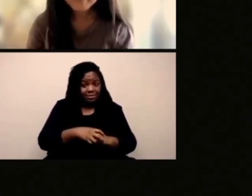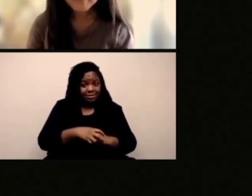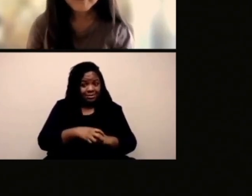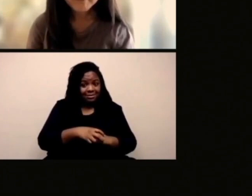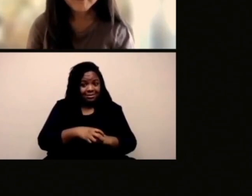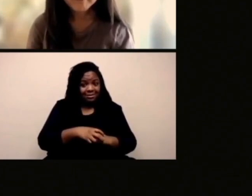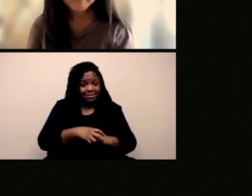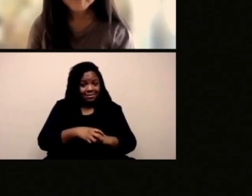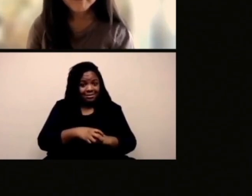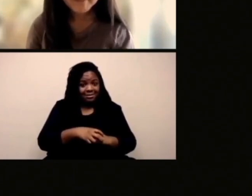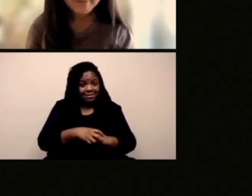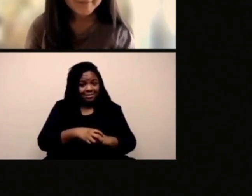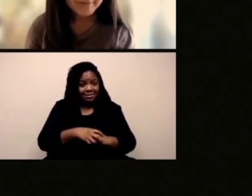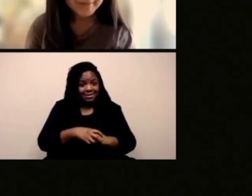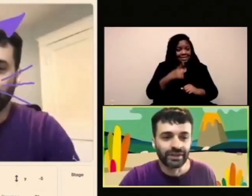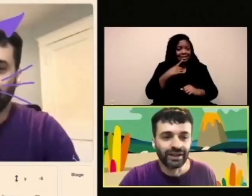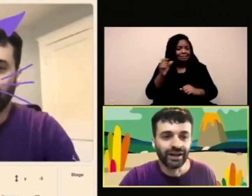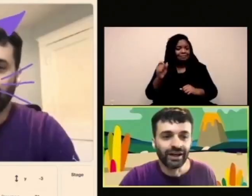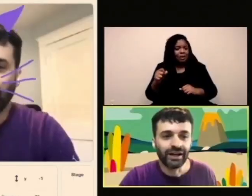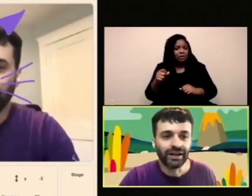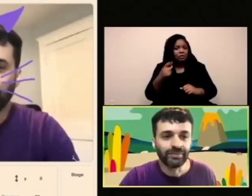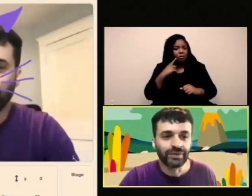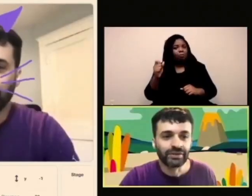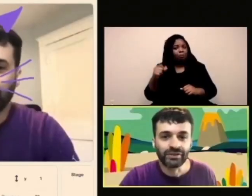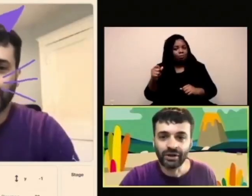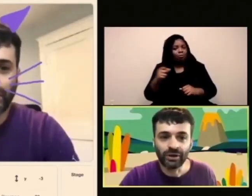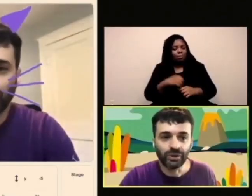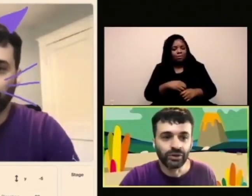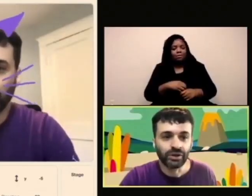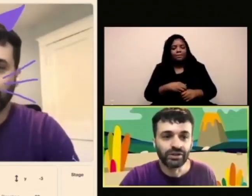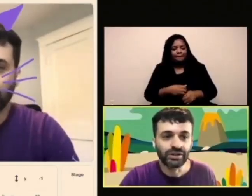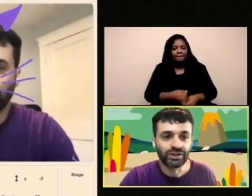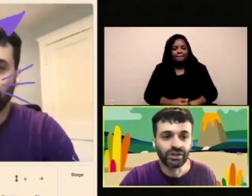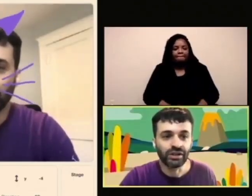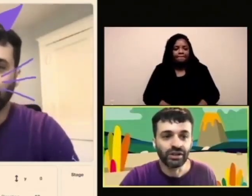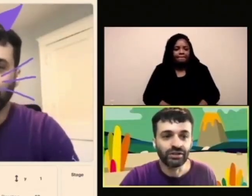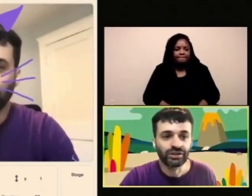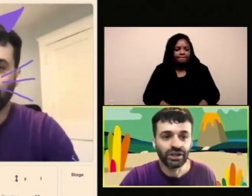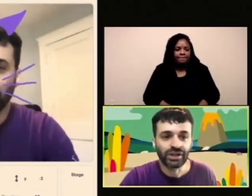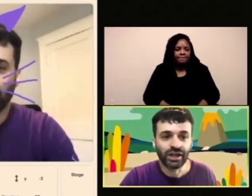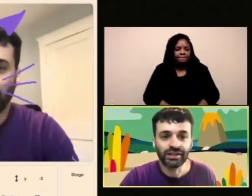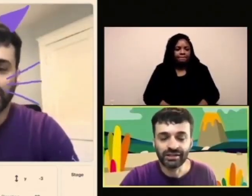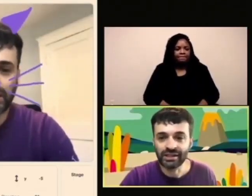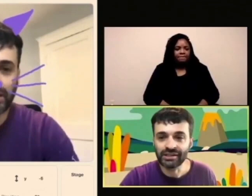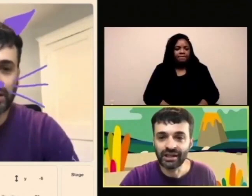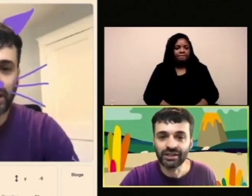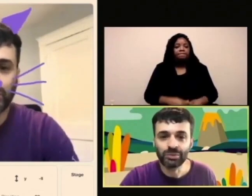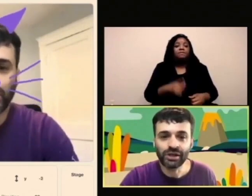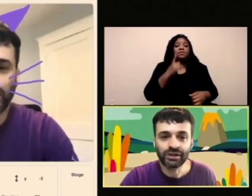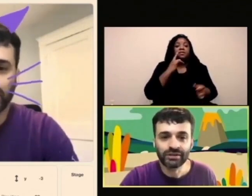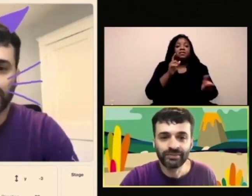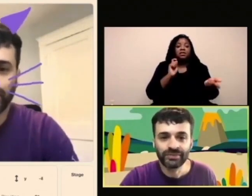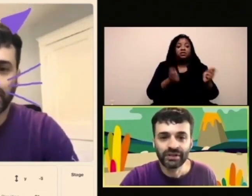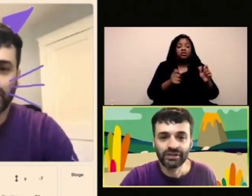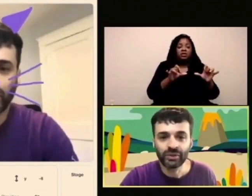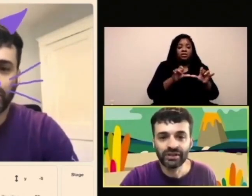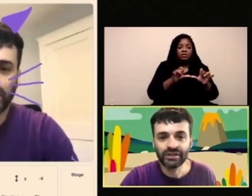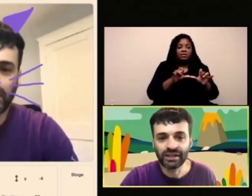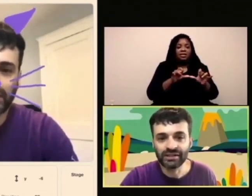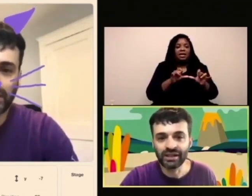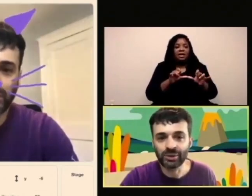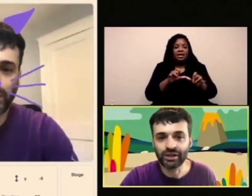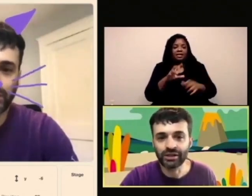僕の方からその後コードとあとスケールの縮小はあとどっかでかけるかどうかということをあと知り